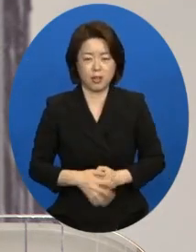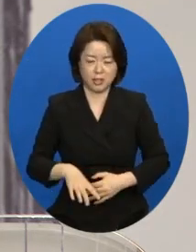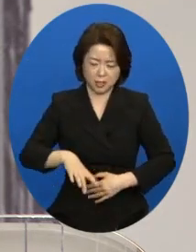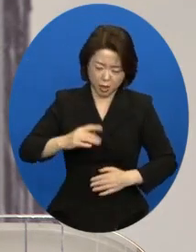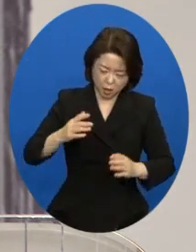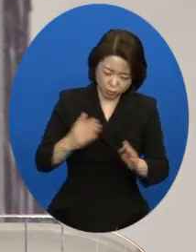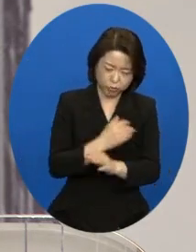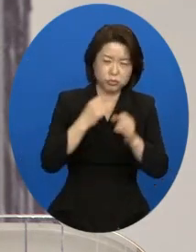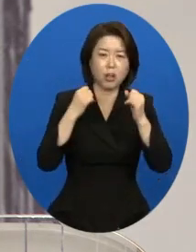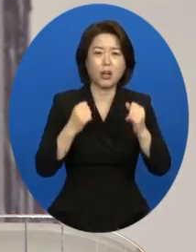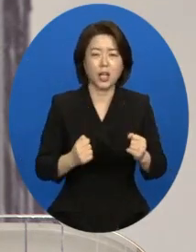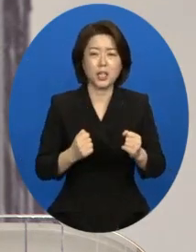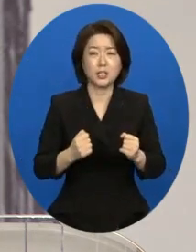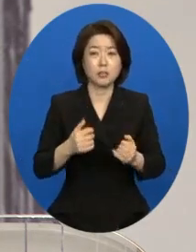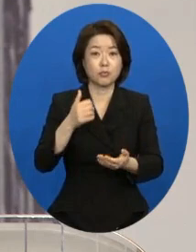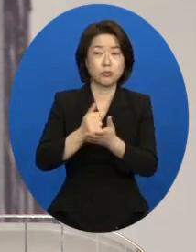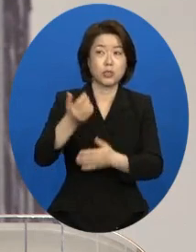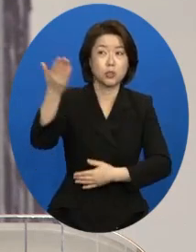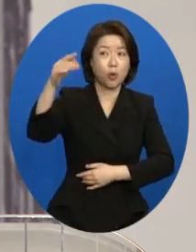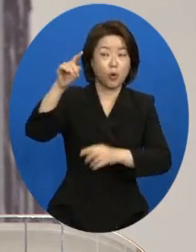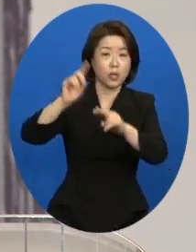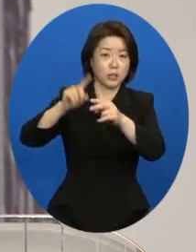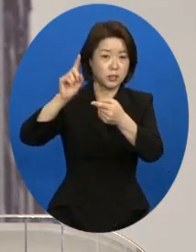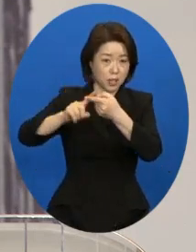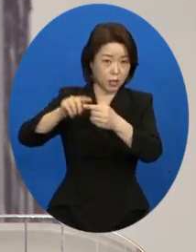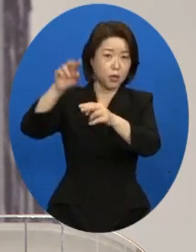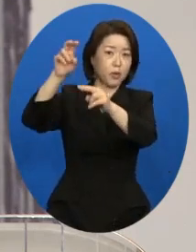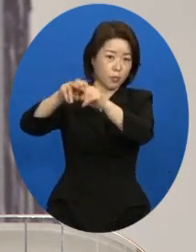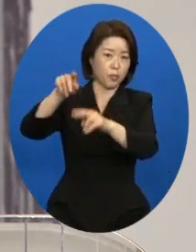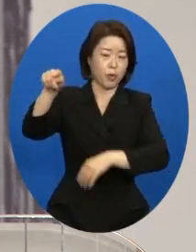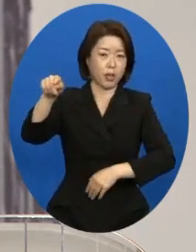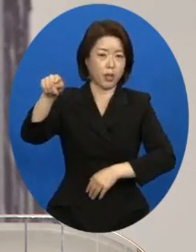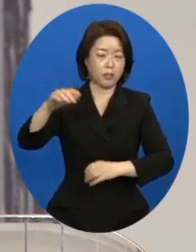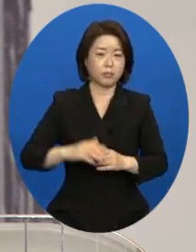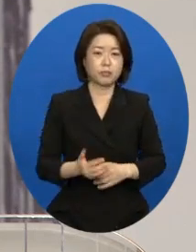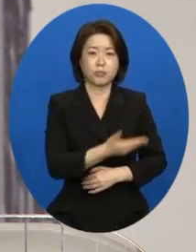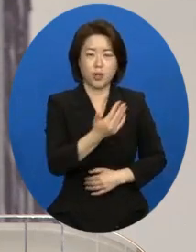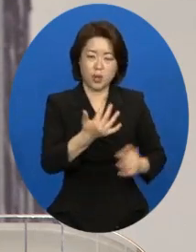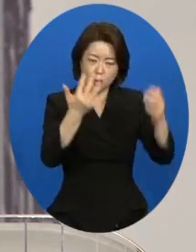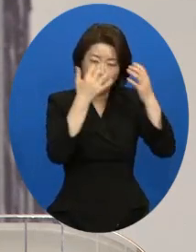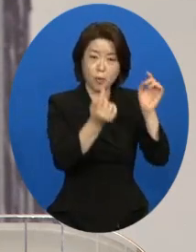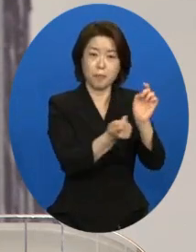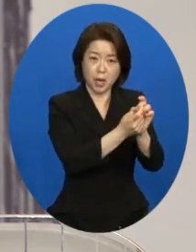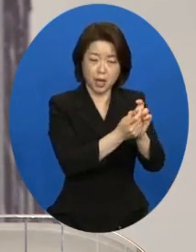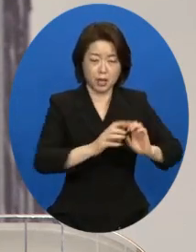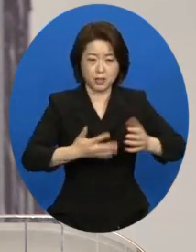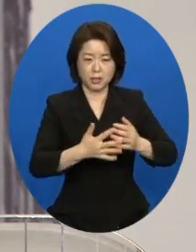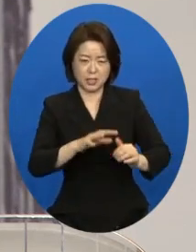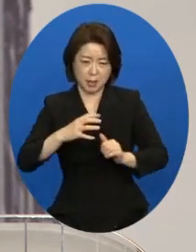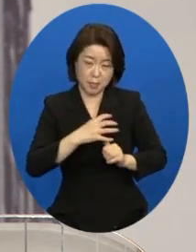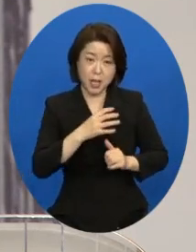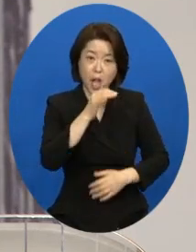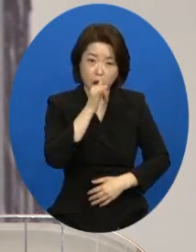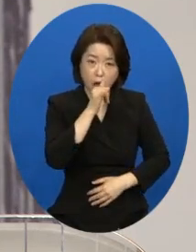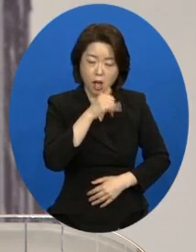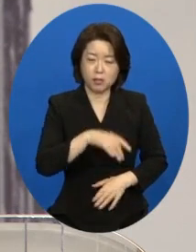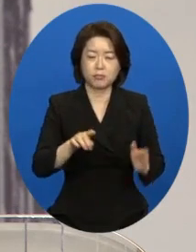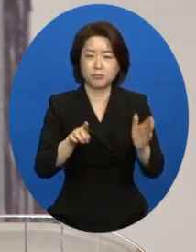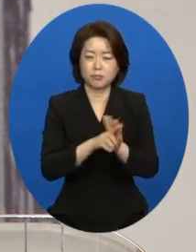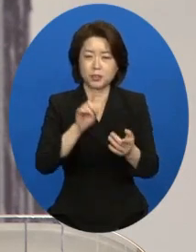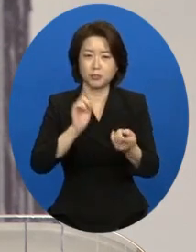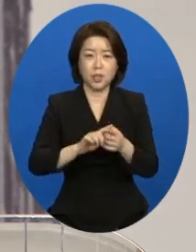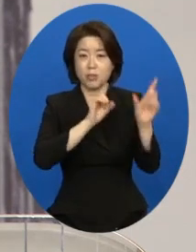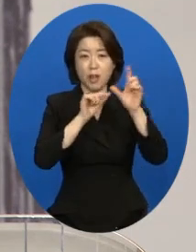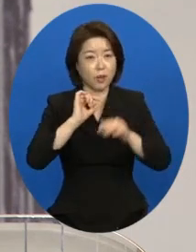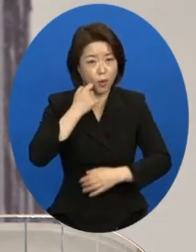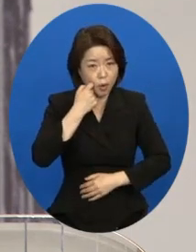태초부터 계셨던 이가 거기에 계십니다. 여러분 고난을 당하고 계십니까? 세상으로부터 핍박이 있으십니까? 믿음대로 살기